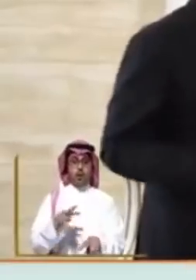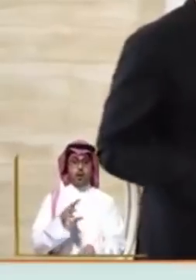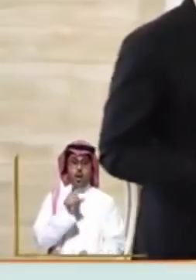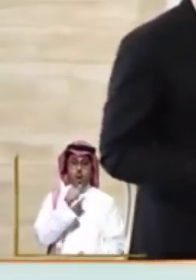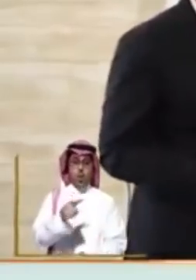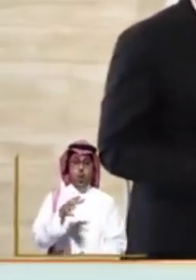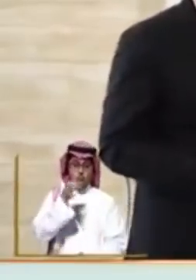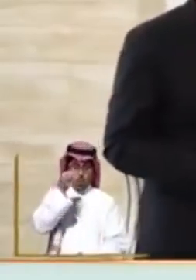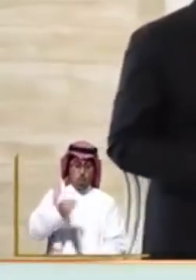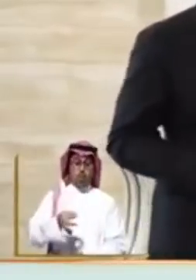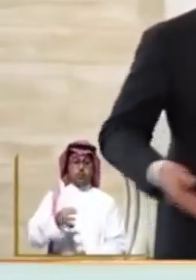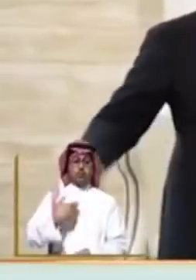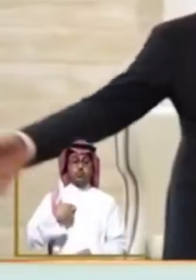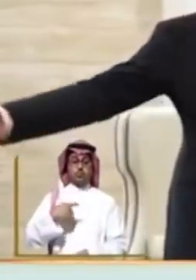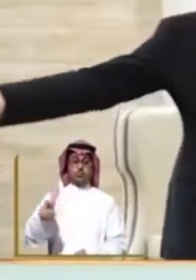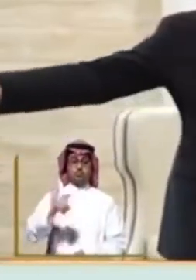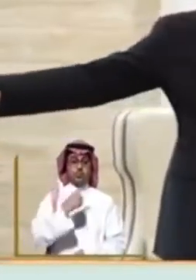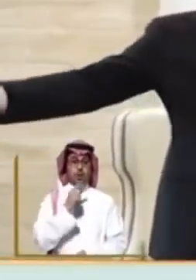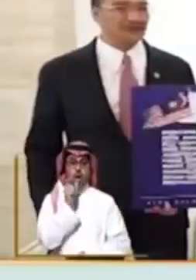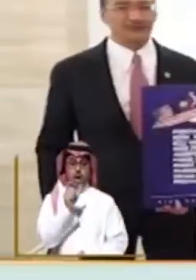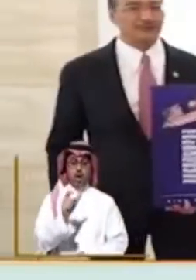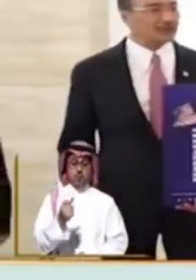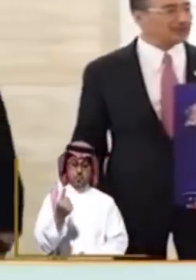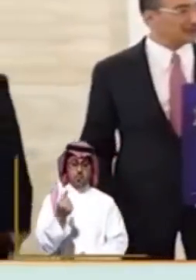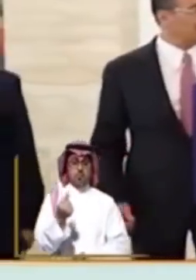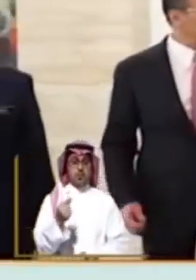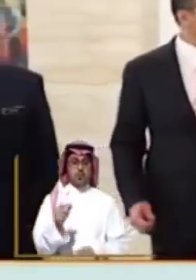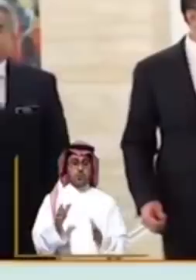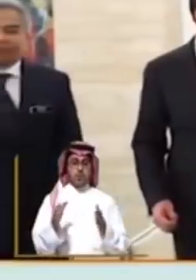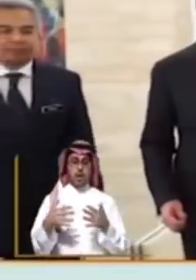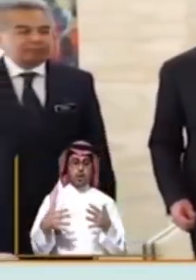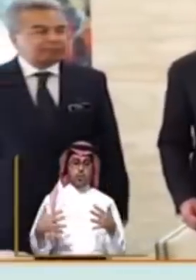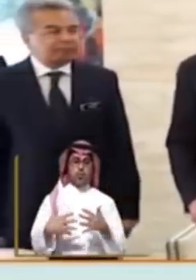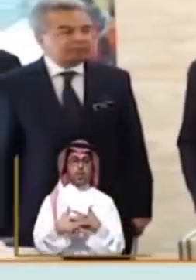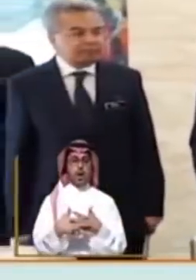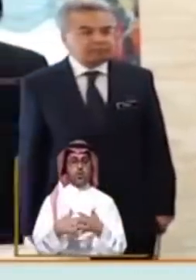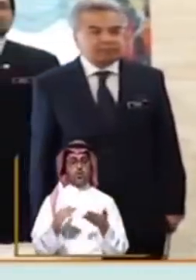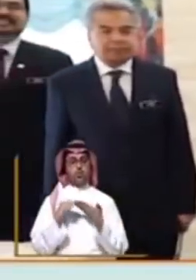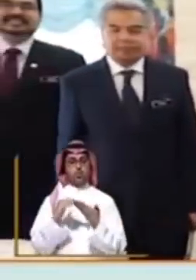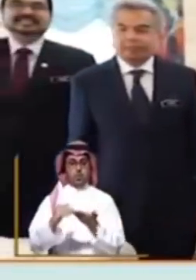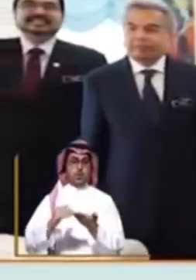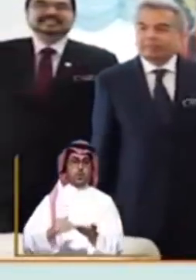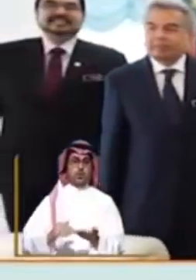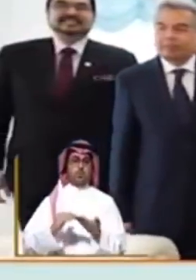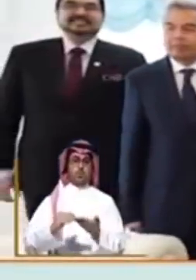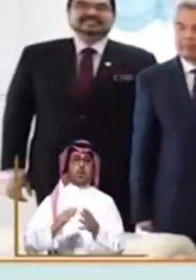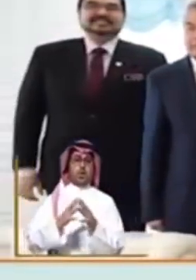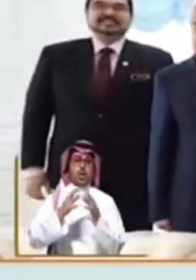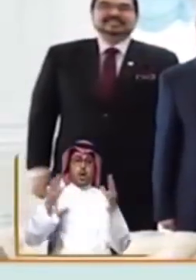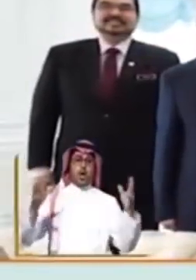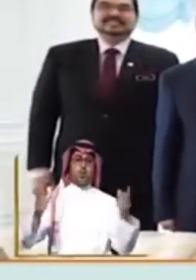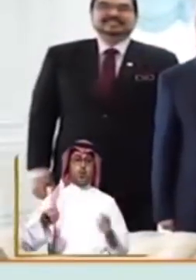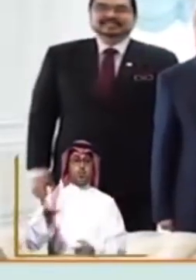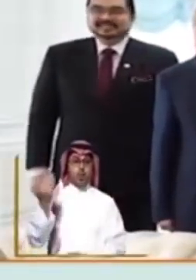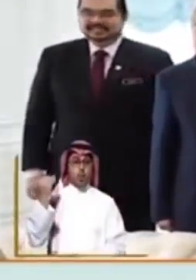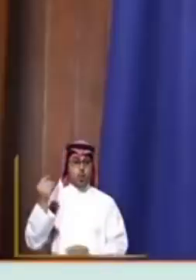الأزمة العالمية، فيما تعد تلك المساعدات الطبية هي الأكبر من نوعها منذ بداية